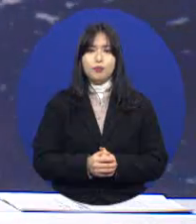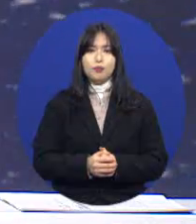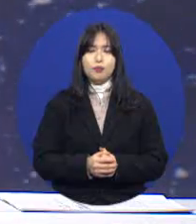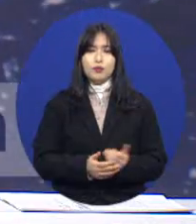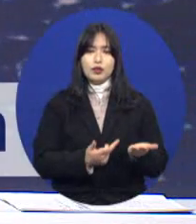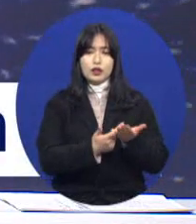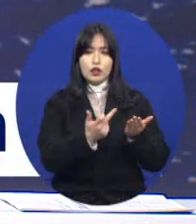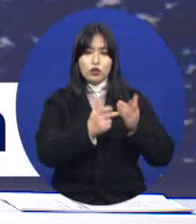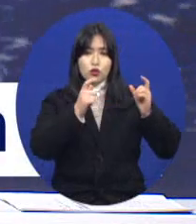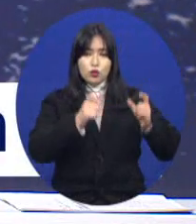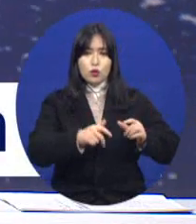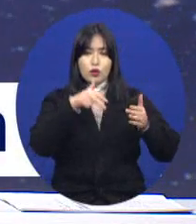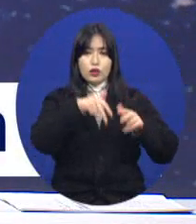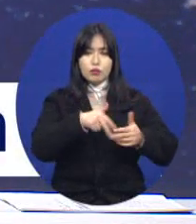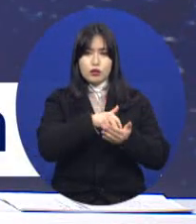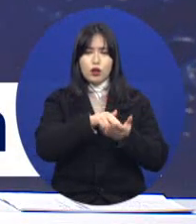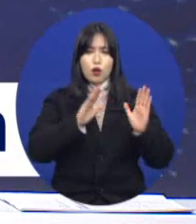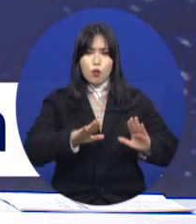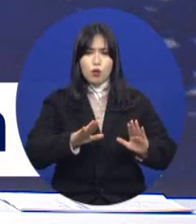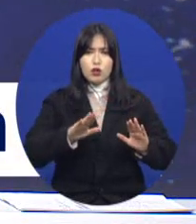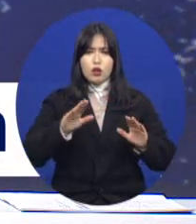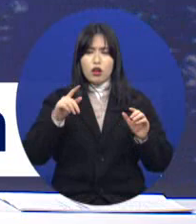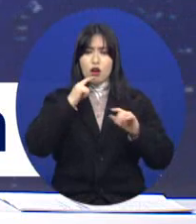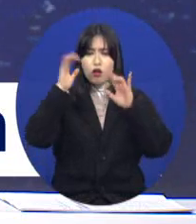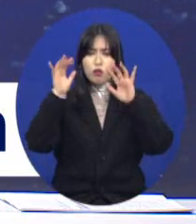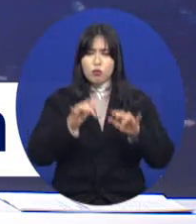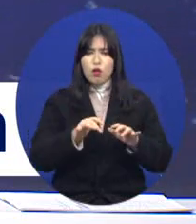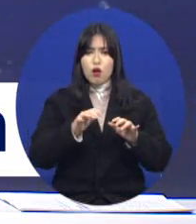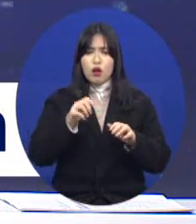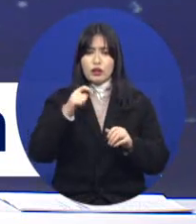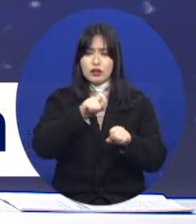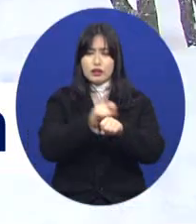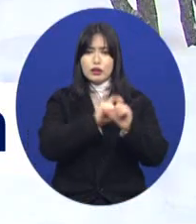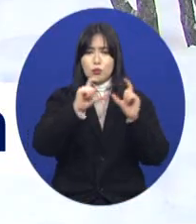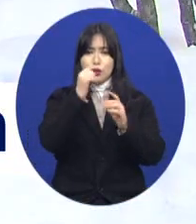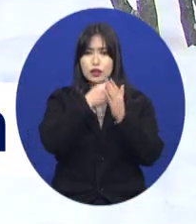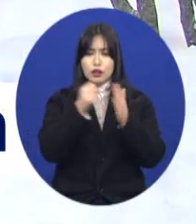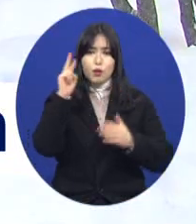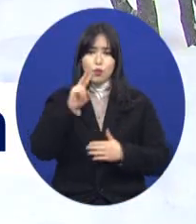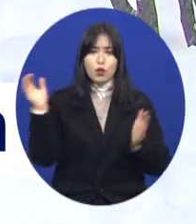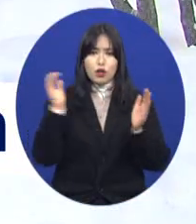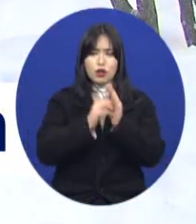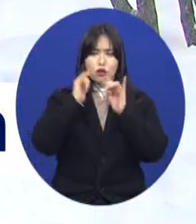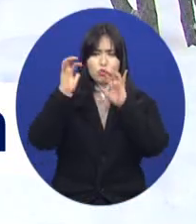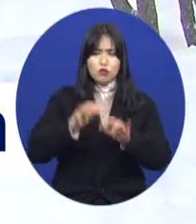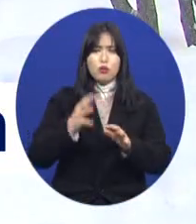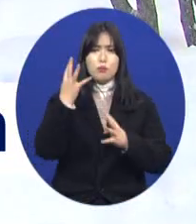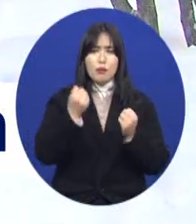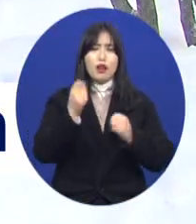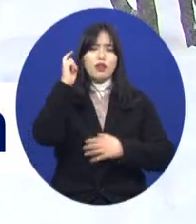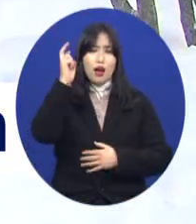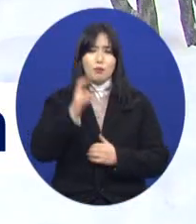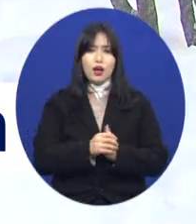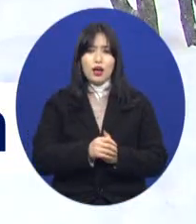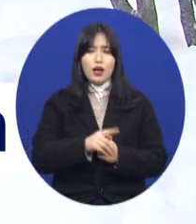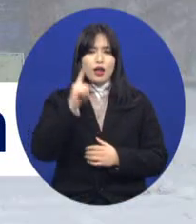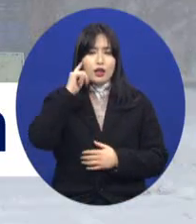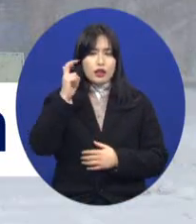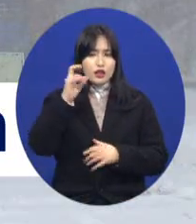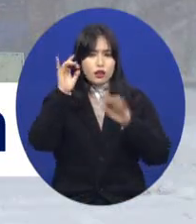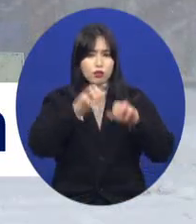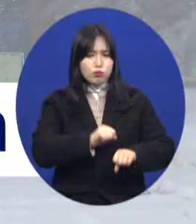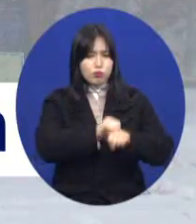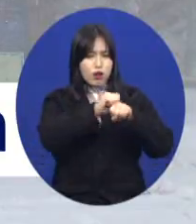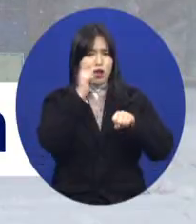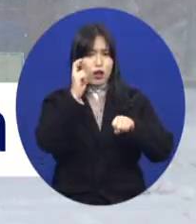져지 지방은 오늘밤 산지의 대설 특보가 발효 되면서 모레까지 많은 눈이 내리겠습니다 예상 적설량은